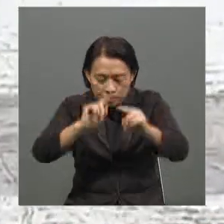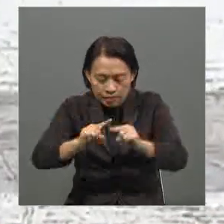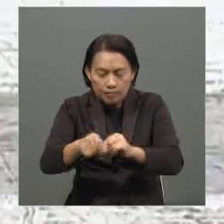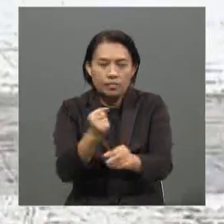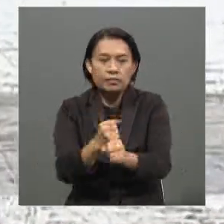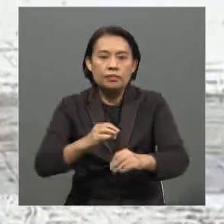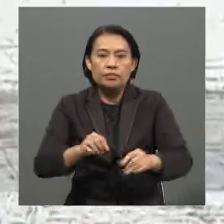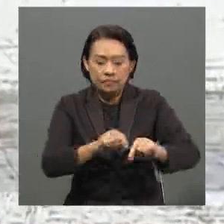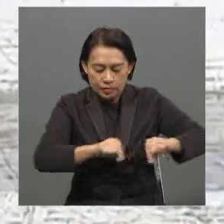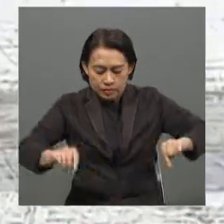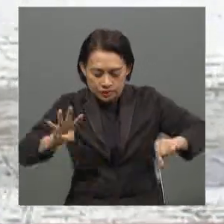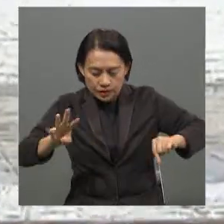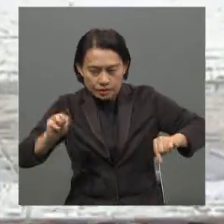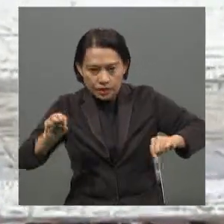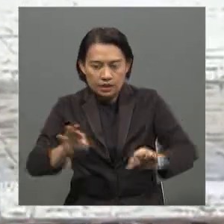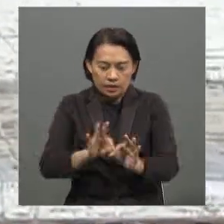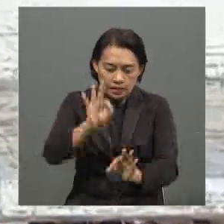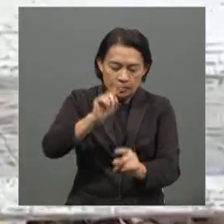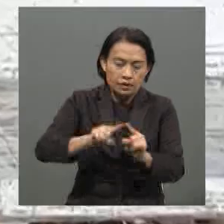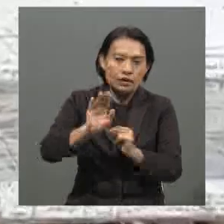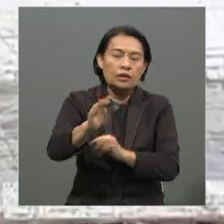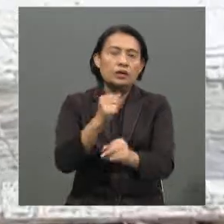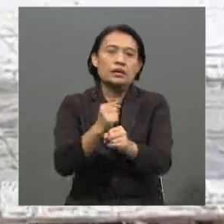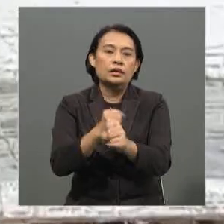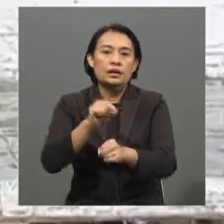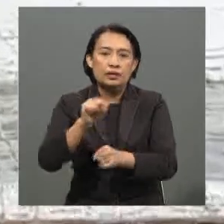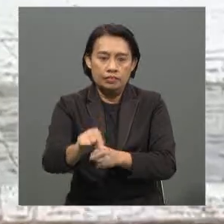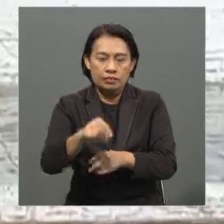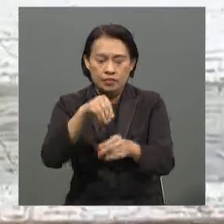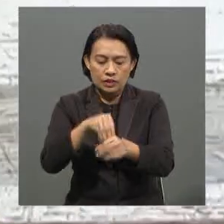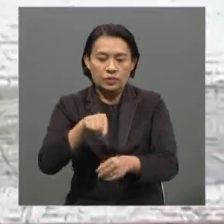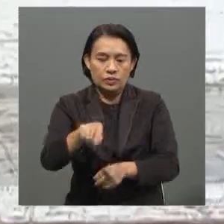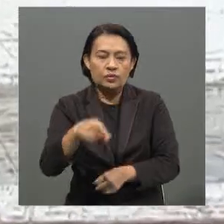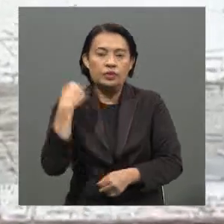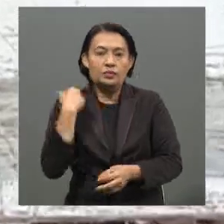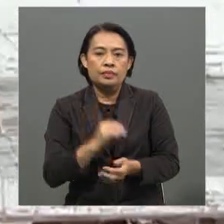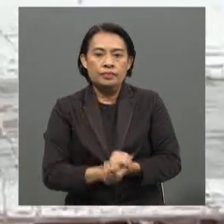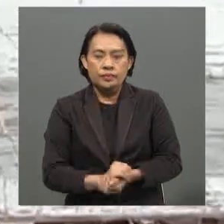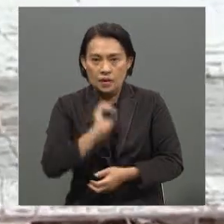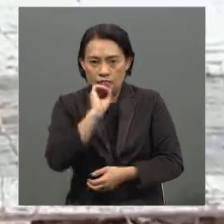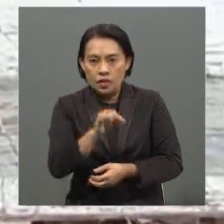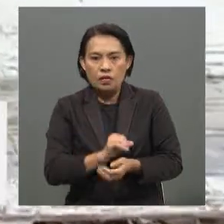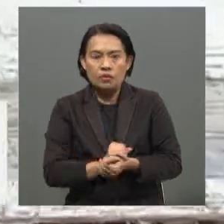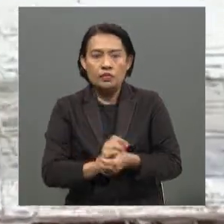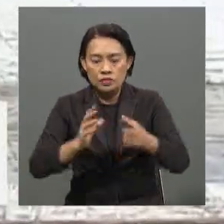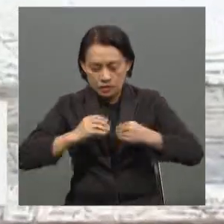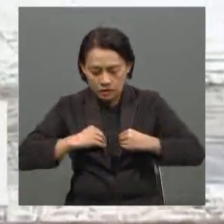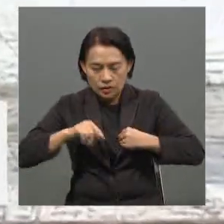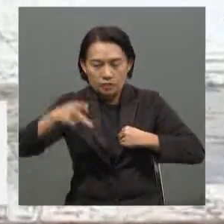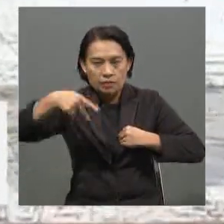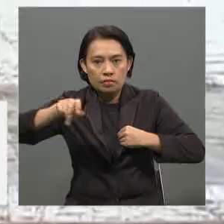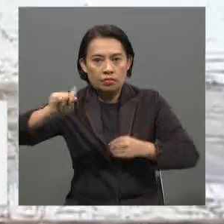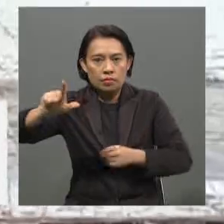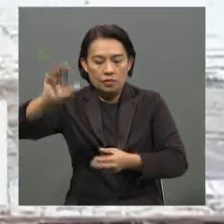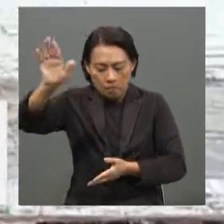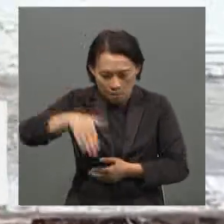ตัก 3เมตสร้างอยู่ทางทิศตะวันตกของเจดีย์ที่บอสพอสร้างไว้นะครับแล้วท่านก็ยอมรับนะครับว่าบอส Paulน่ะเคยมาที่วัดแห่ง